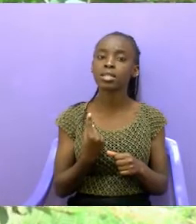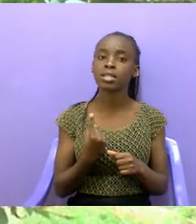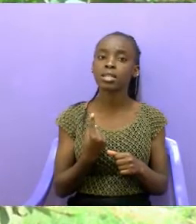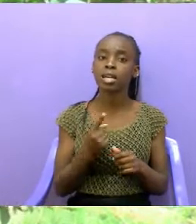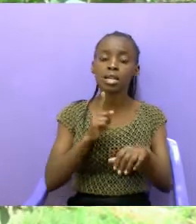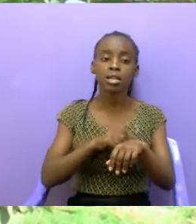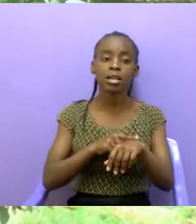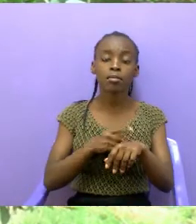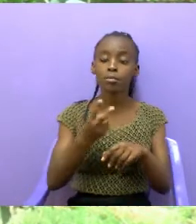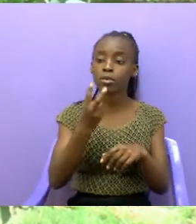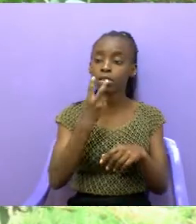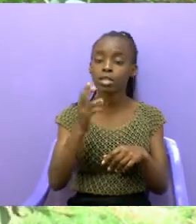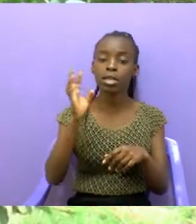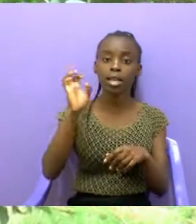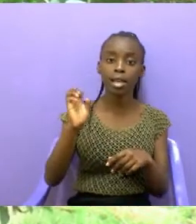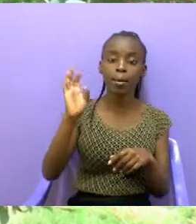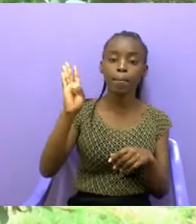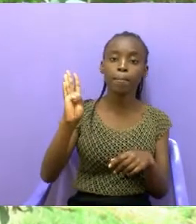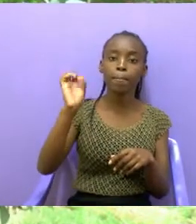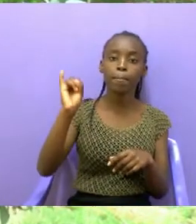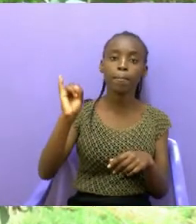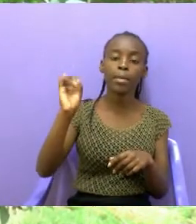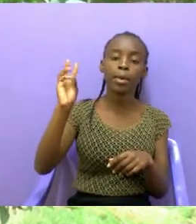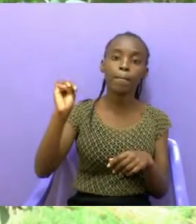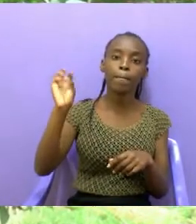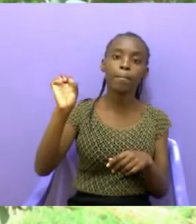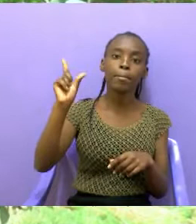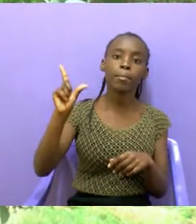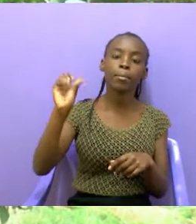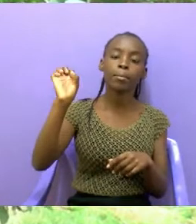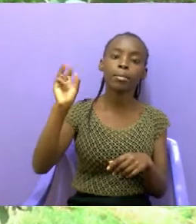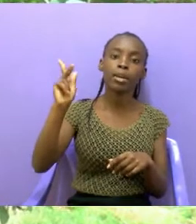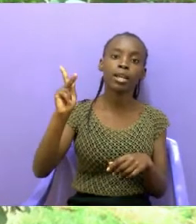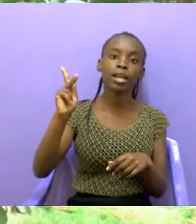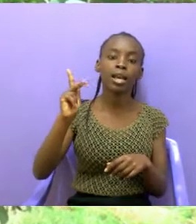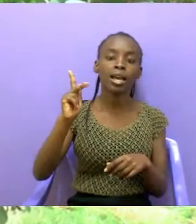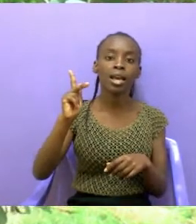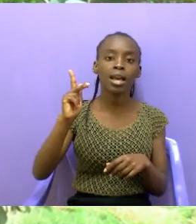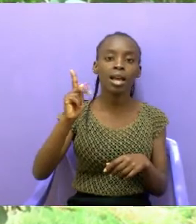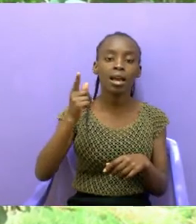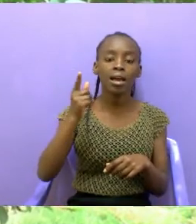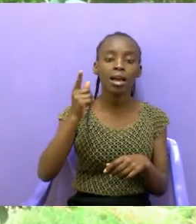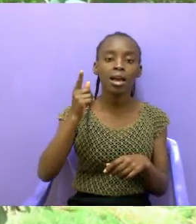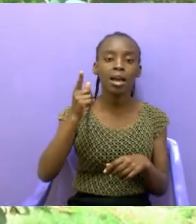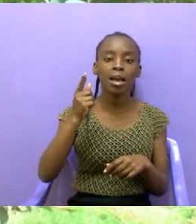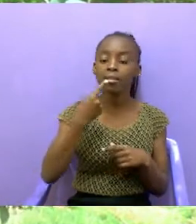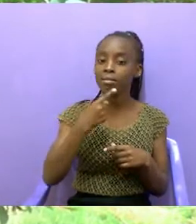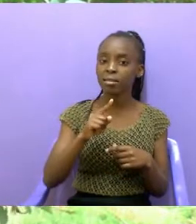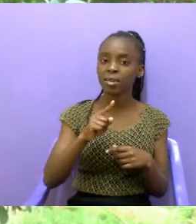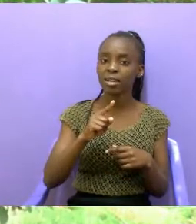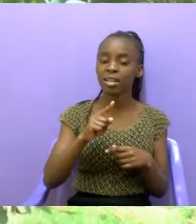Ukiangalia Abimeleki alikuwa anaona ni yeye peke yake tu na familia yake, na alijiona mwerevu na akasema wacha hawa baki watakufa